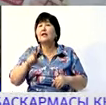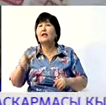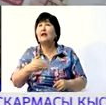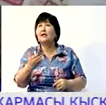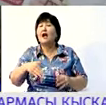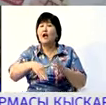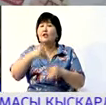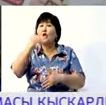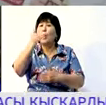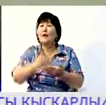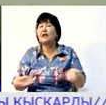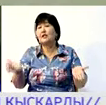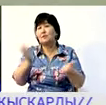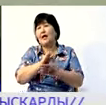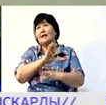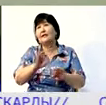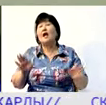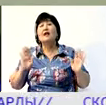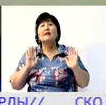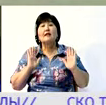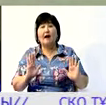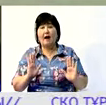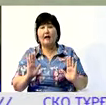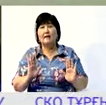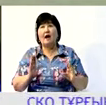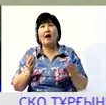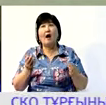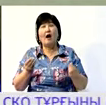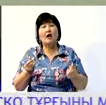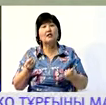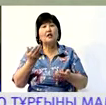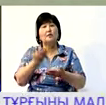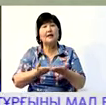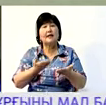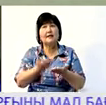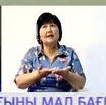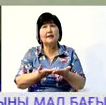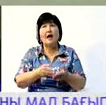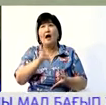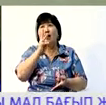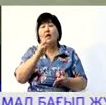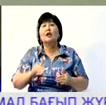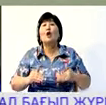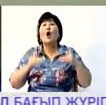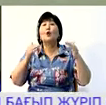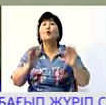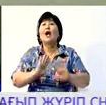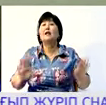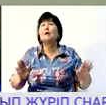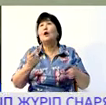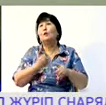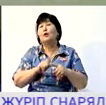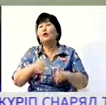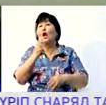азаматтарды сайлау бағдарламасымен таныстырды. Тек қана қаражат мәселесін жалақын ғана көтеру емес, мынау